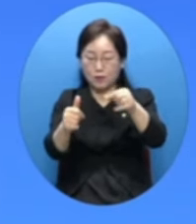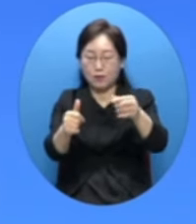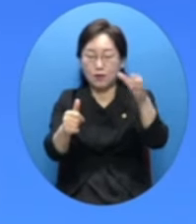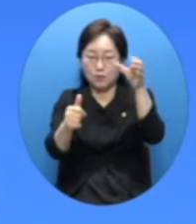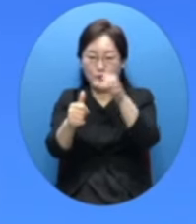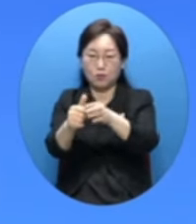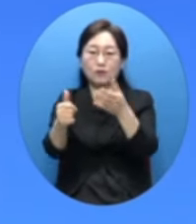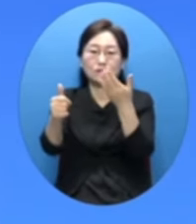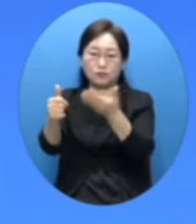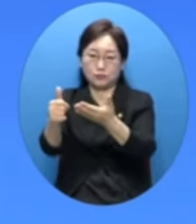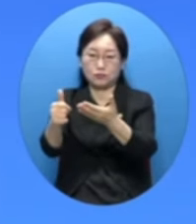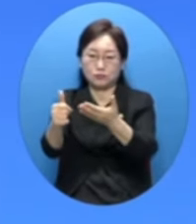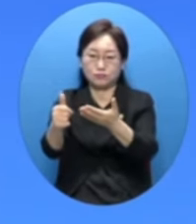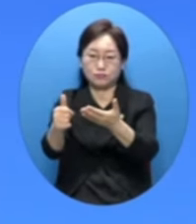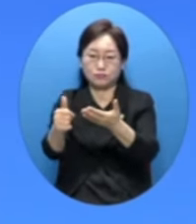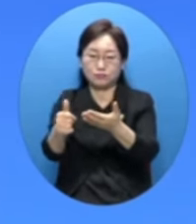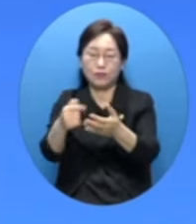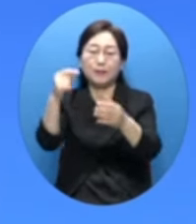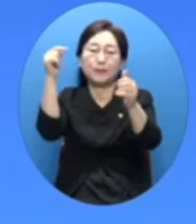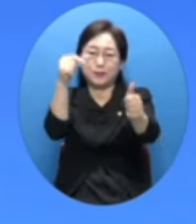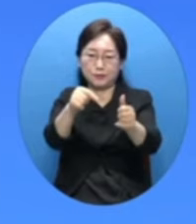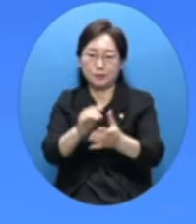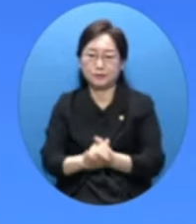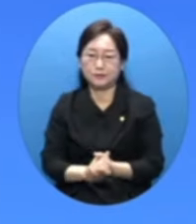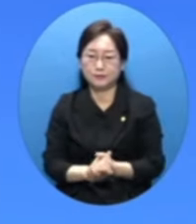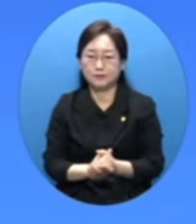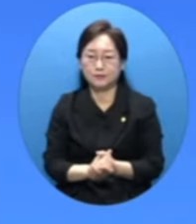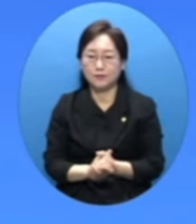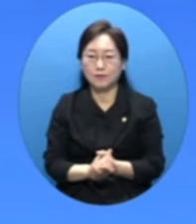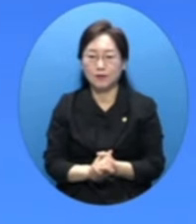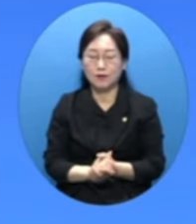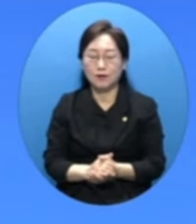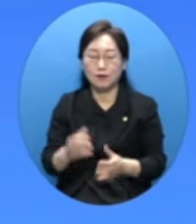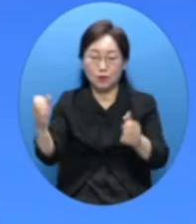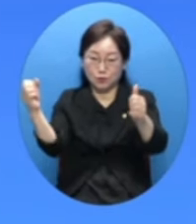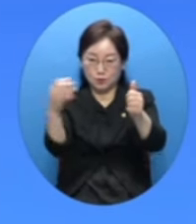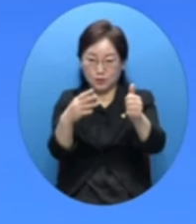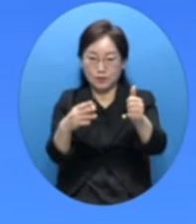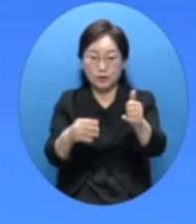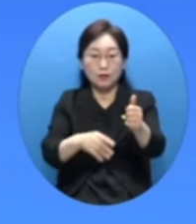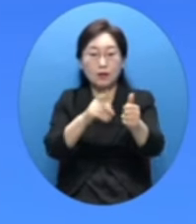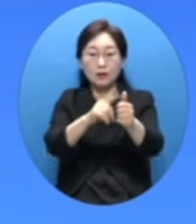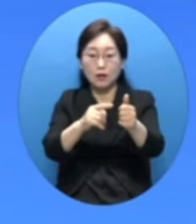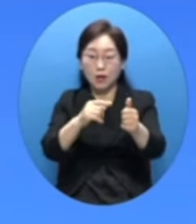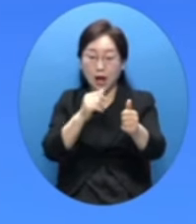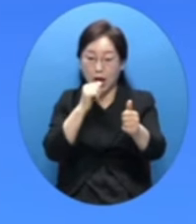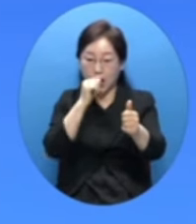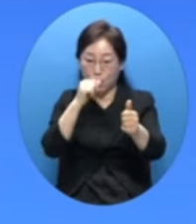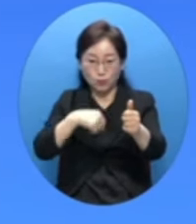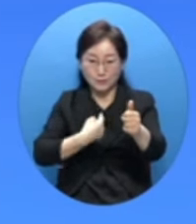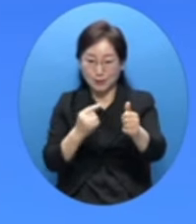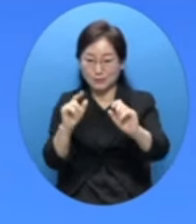그에게 분부하십니다. 그리고 그에게 말씀하시기를 너는 절대 혼자가 아니다.